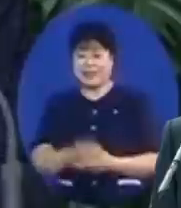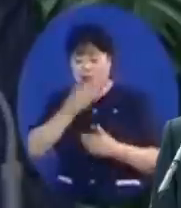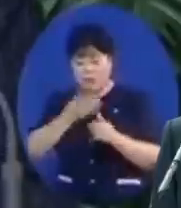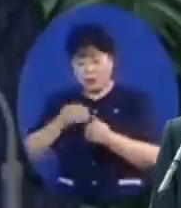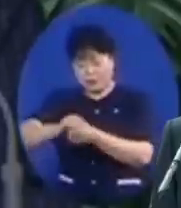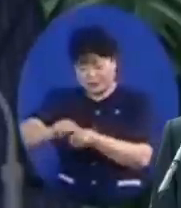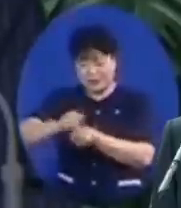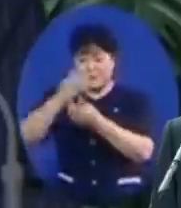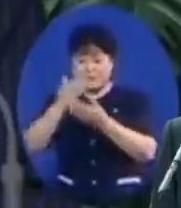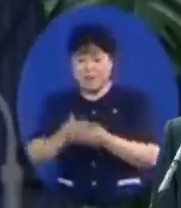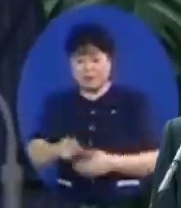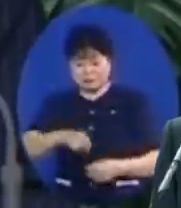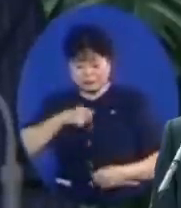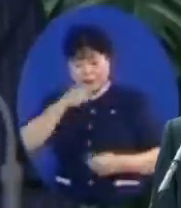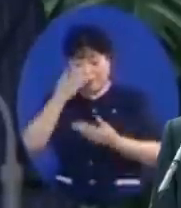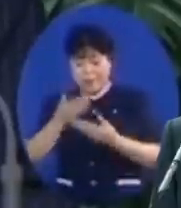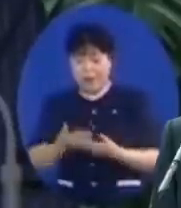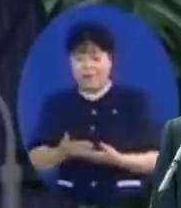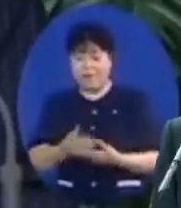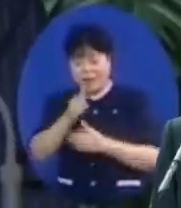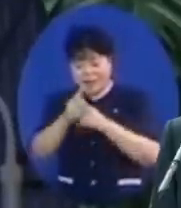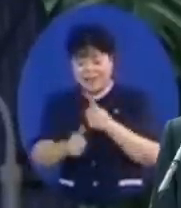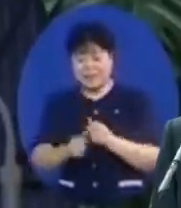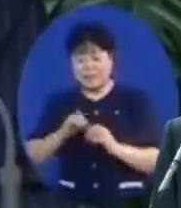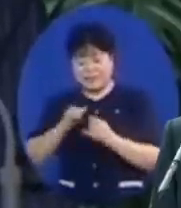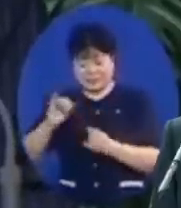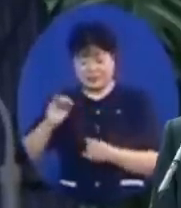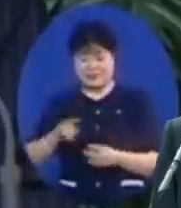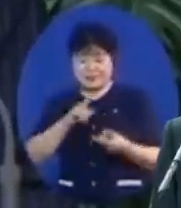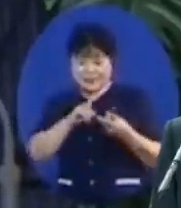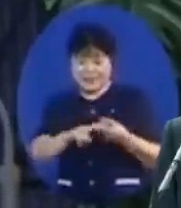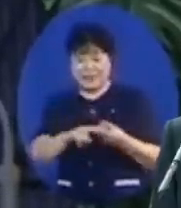보혈로 씻음받고 의롭다함을 얻어 하나님의